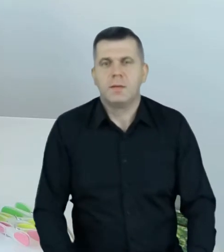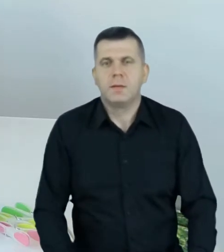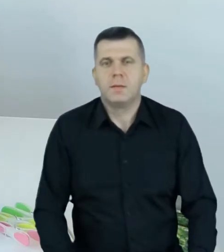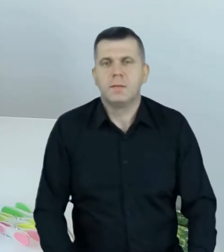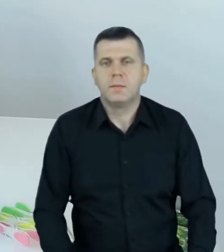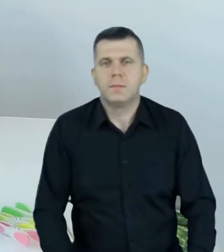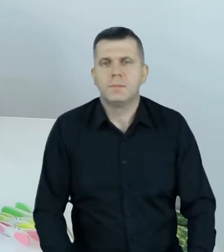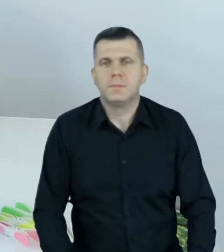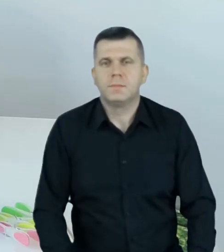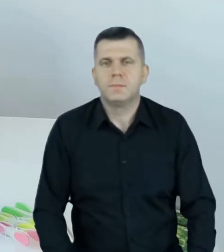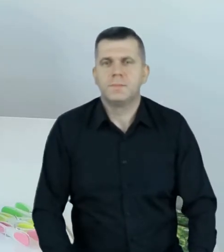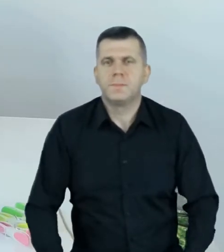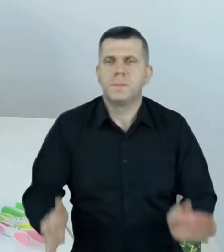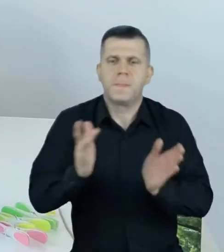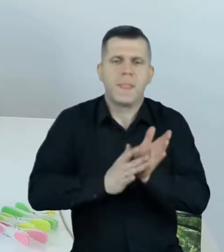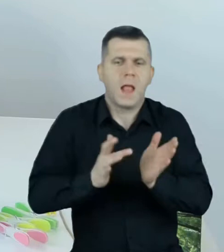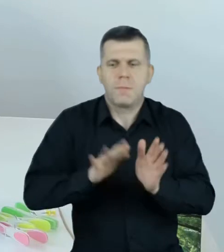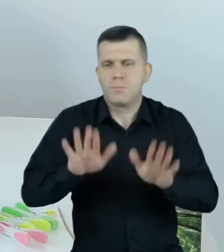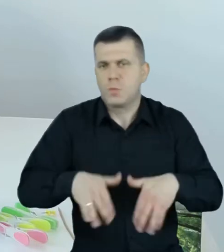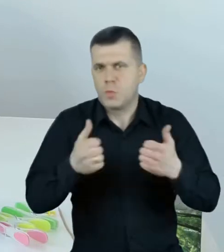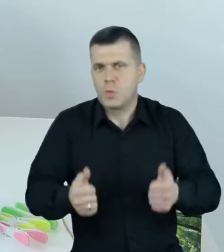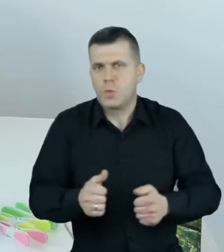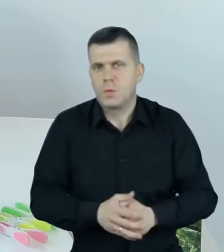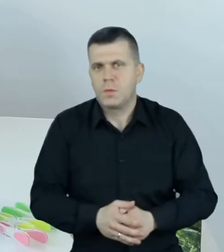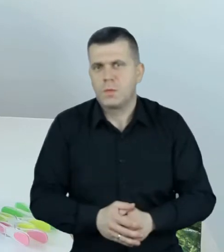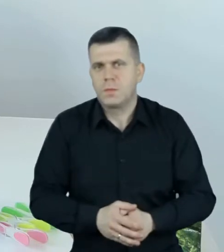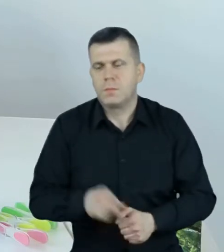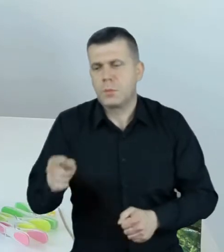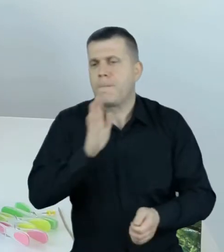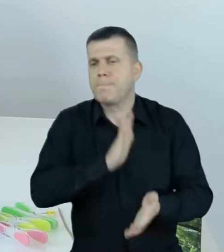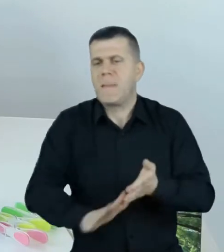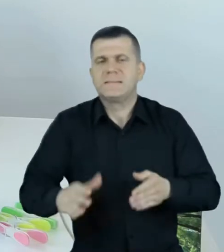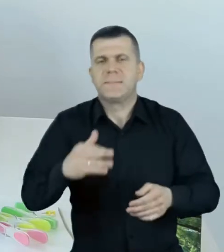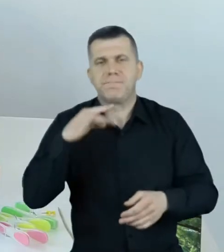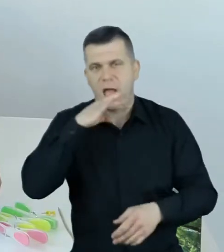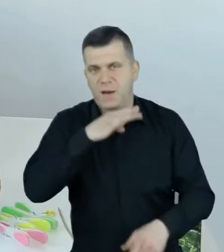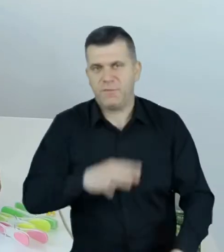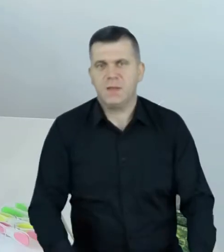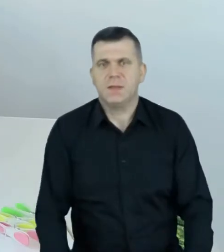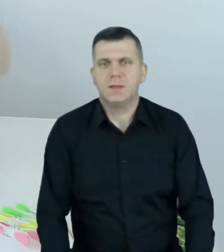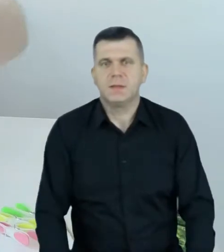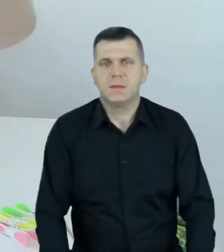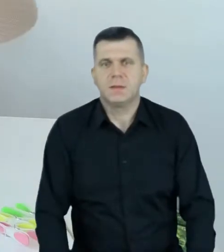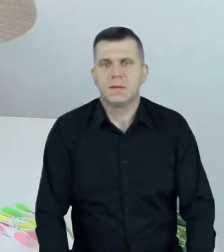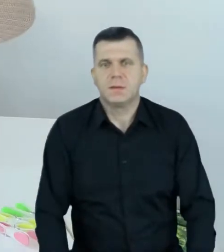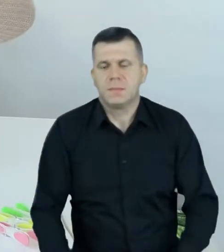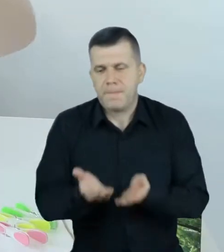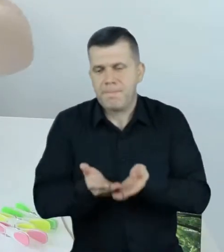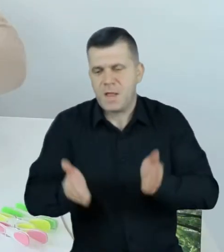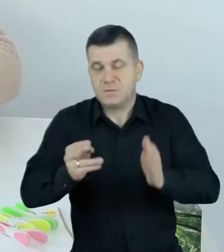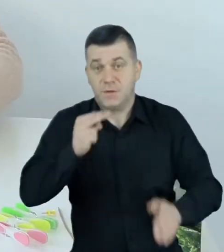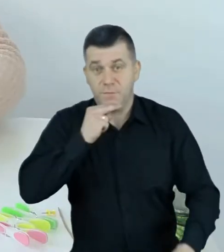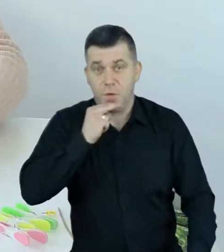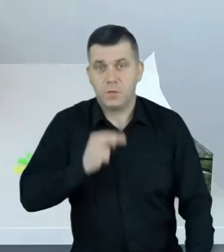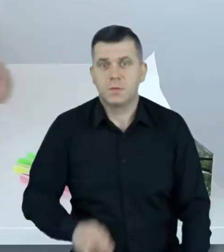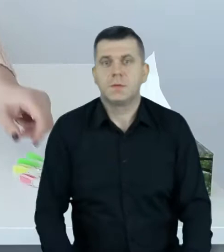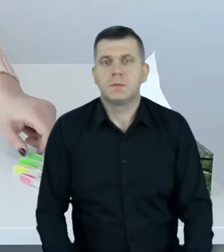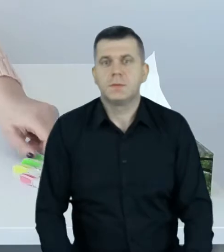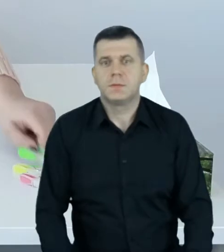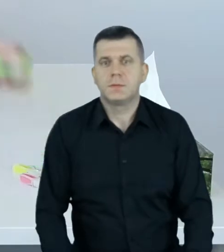klej dowolny aczkolwiek musi być po wyschnięciu bezbarwny miseczkę z